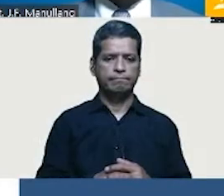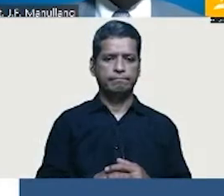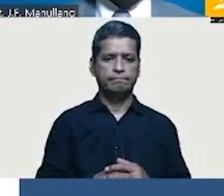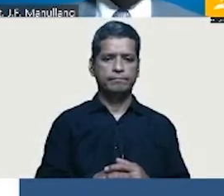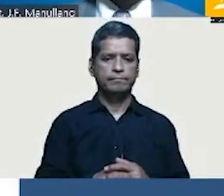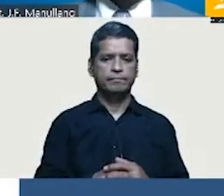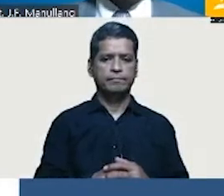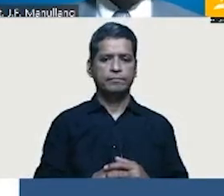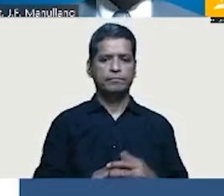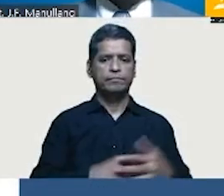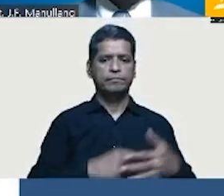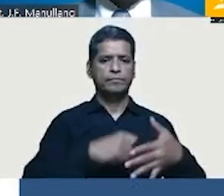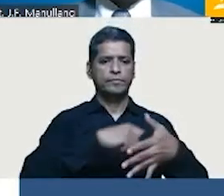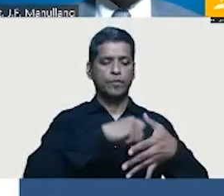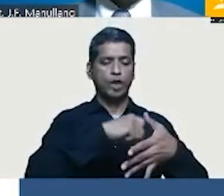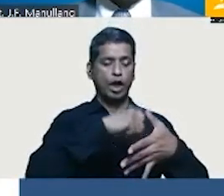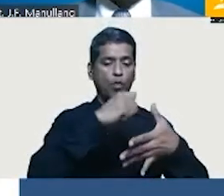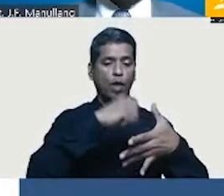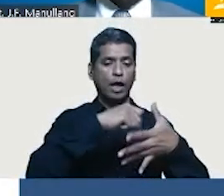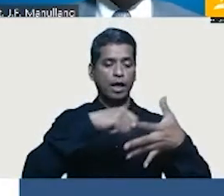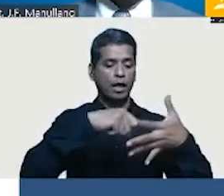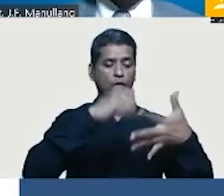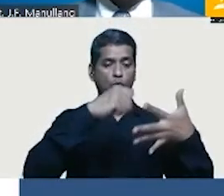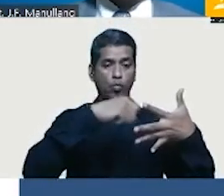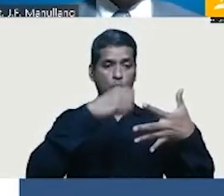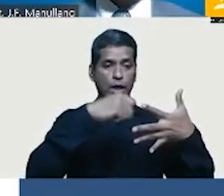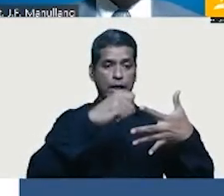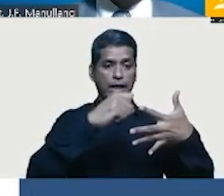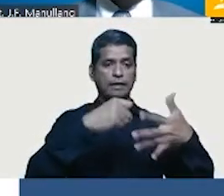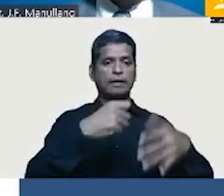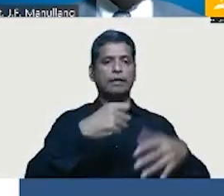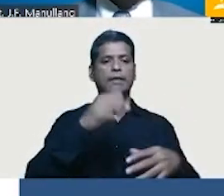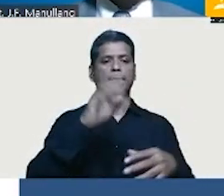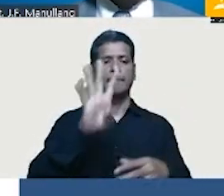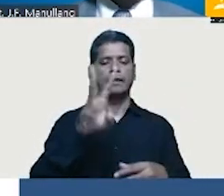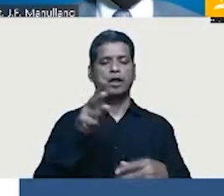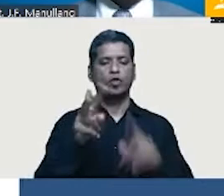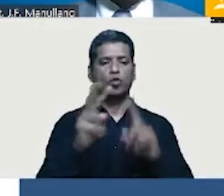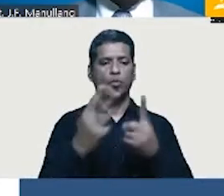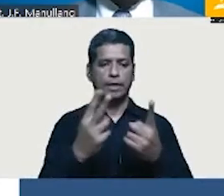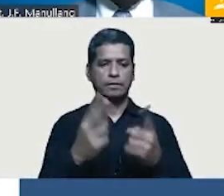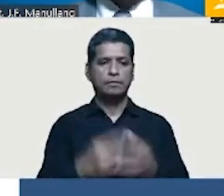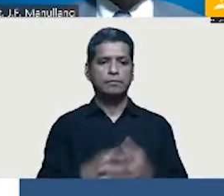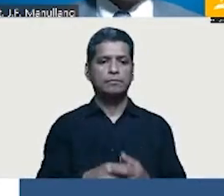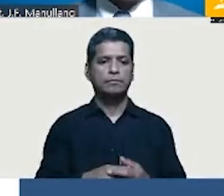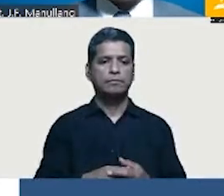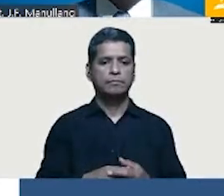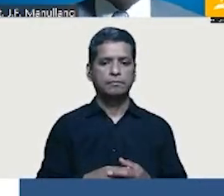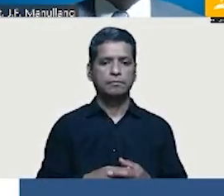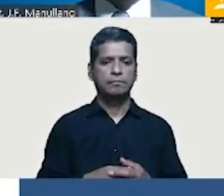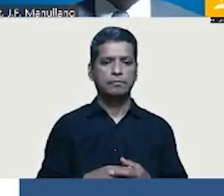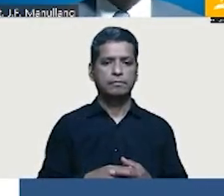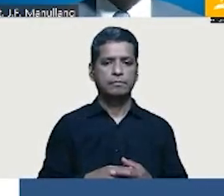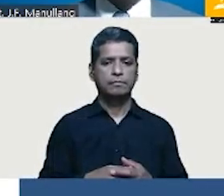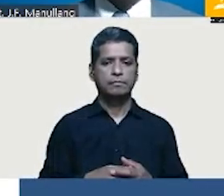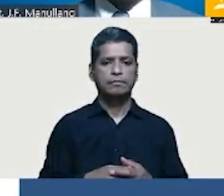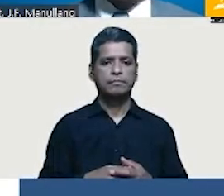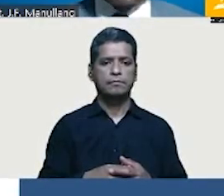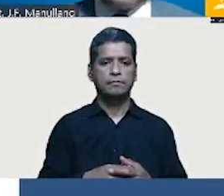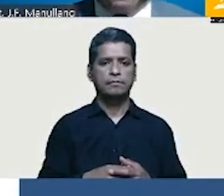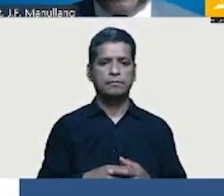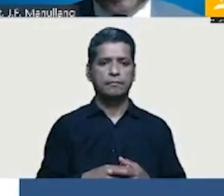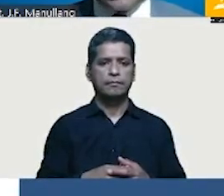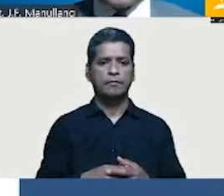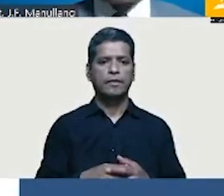luaran 4-12 inilah yang disampaikan oleh Tuhan melalui kepadamu saya pada waktu Nusa menolak untuk